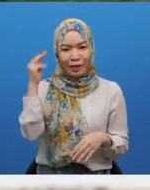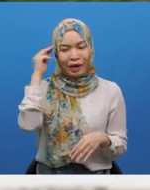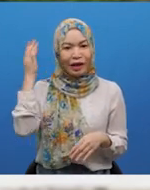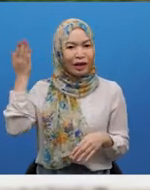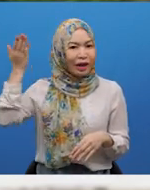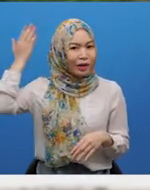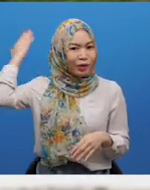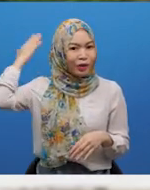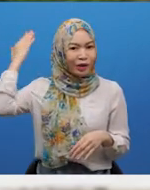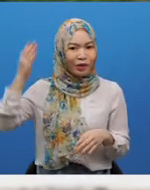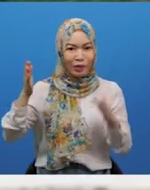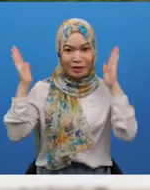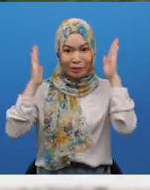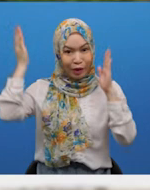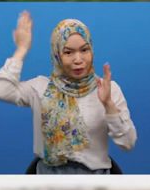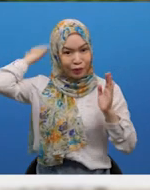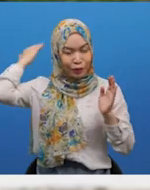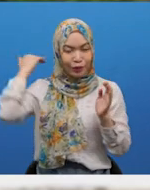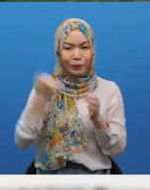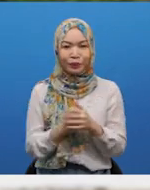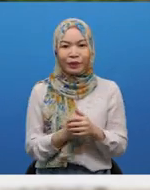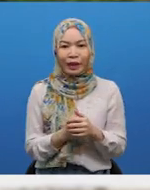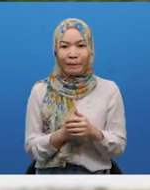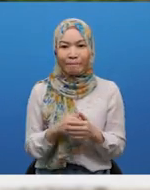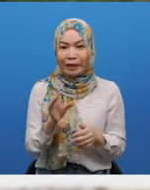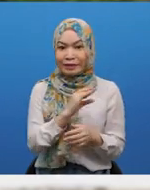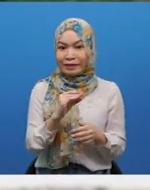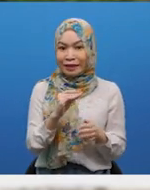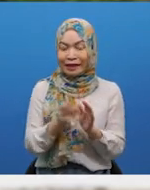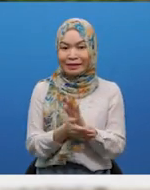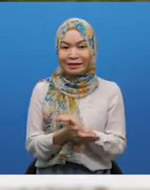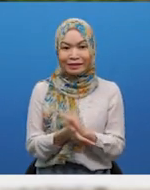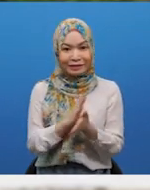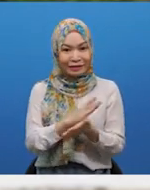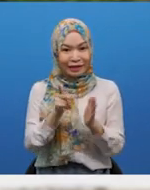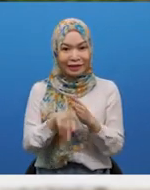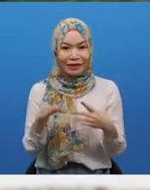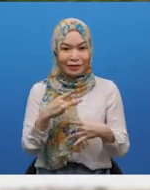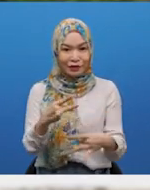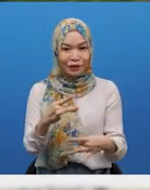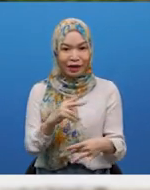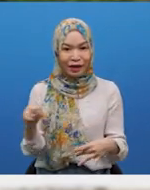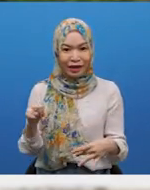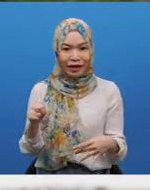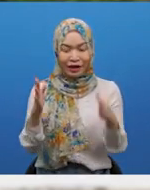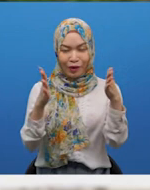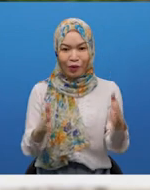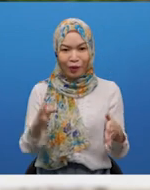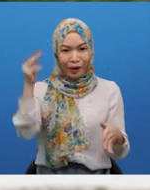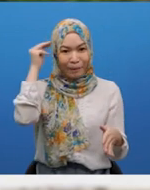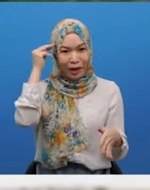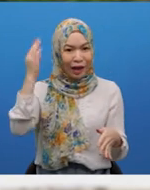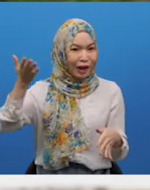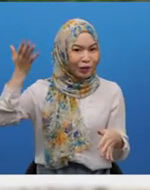disampaikan dalam bentuk rangkap dan menjadi kegemaran masyarakat Melayu lama. Syair